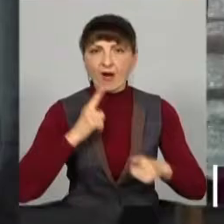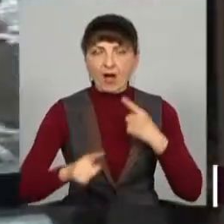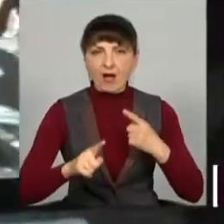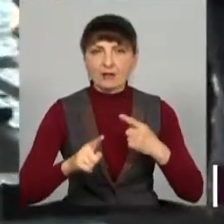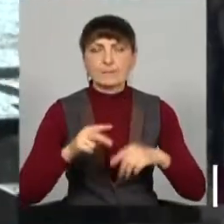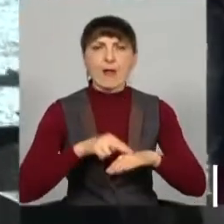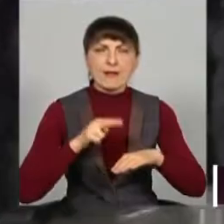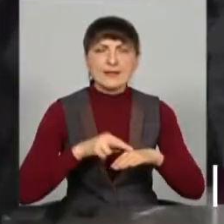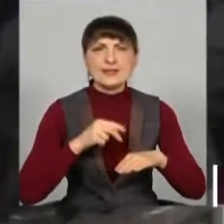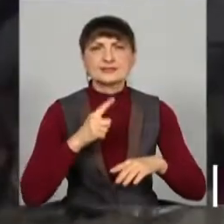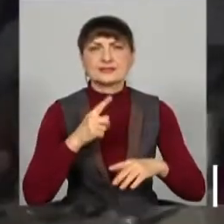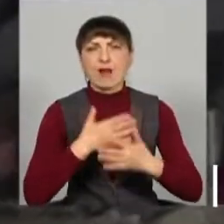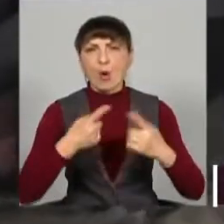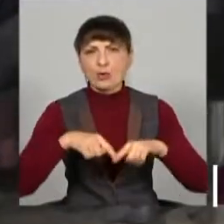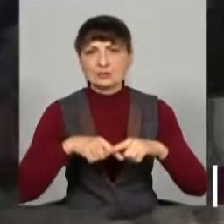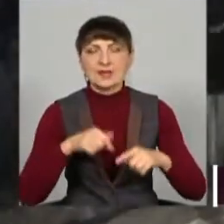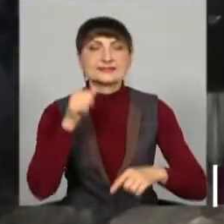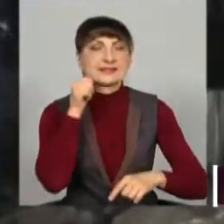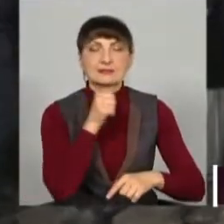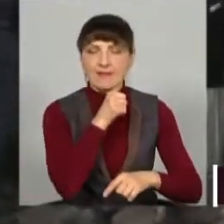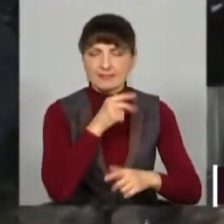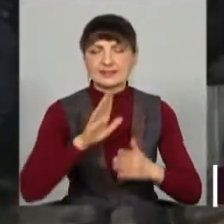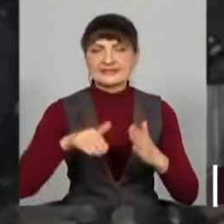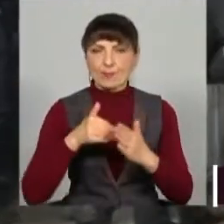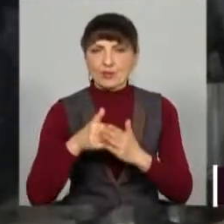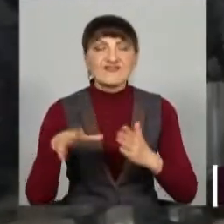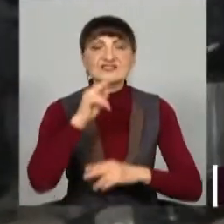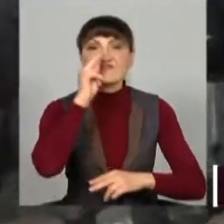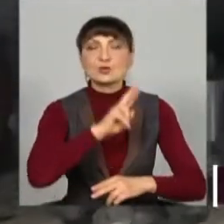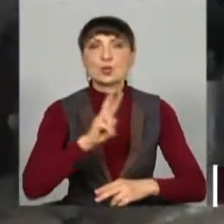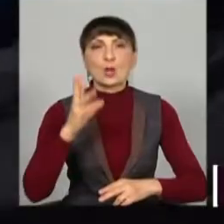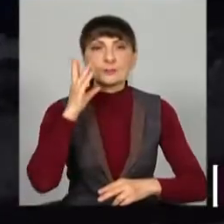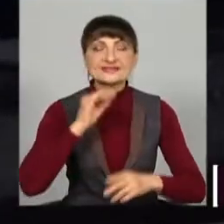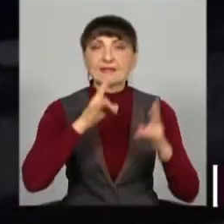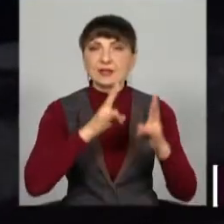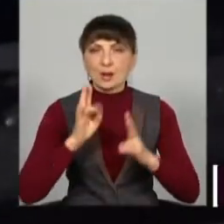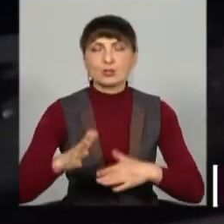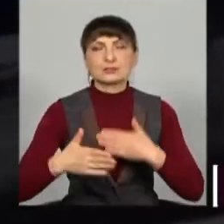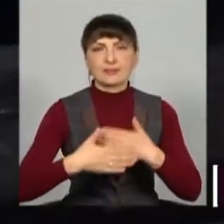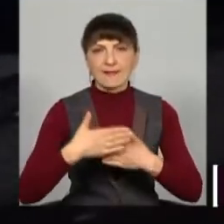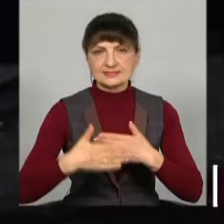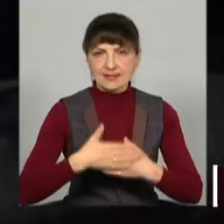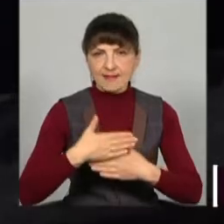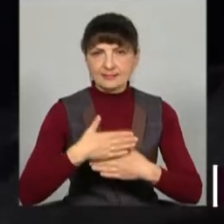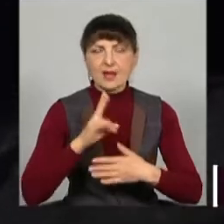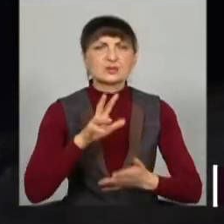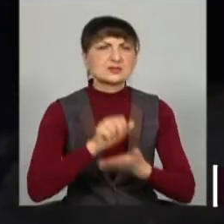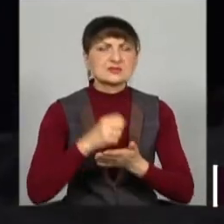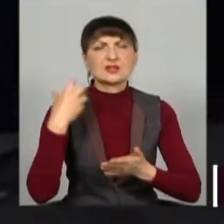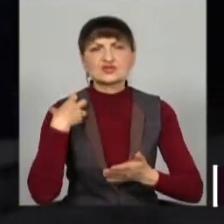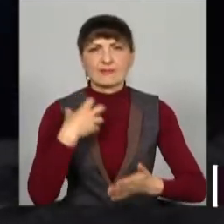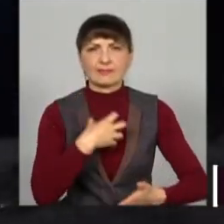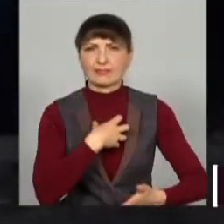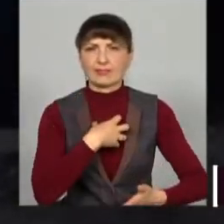пособников продолжается в режиме секретности. При этом он заверил, что все виновные в алматинской трагедии понесут наказание, несмотря на занимаемые должности